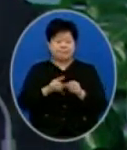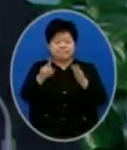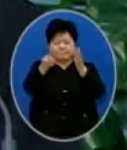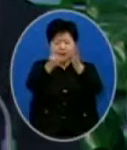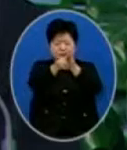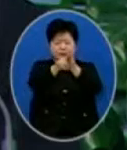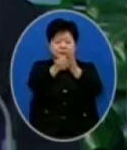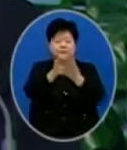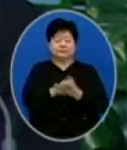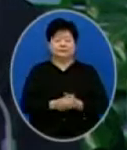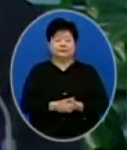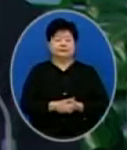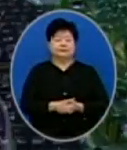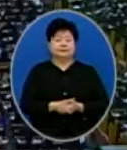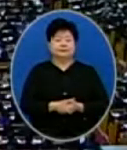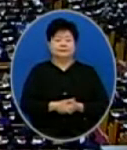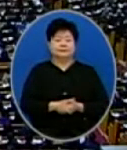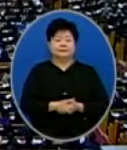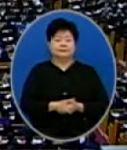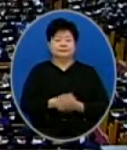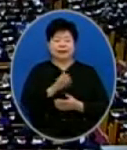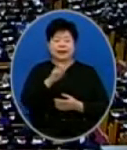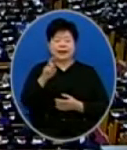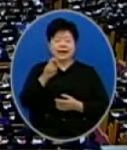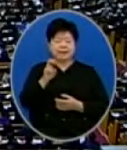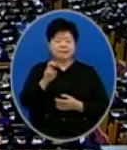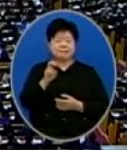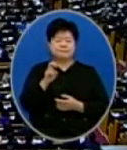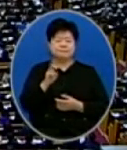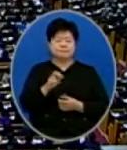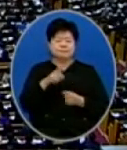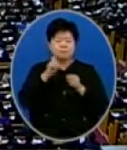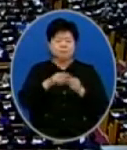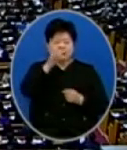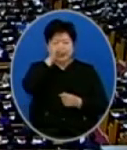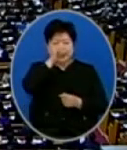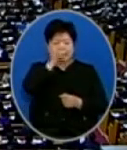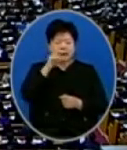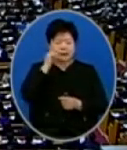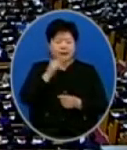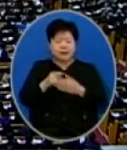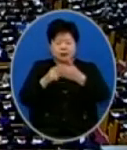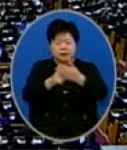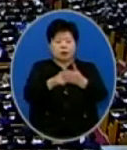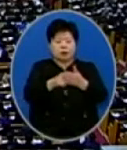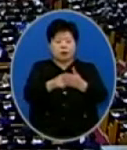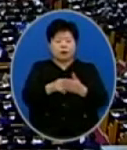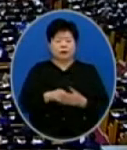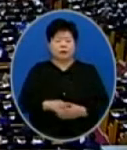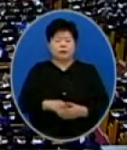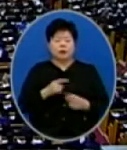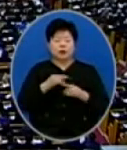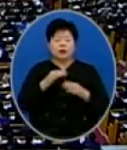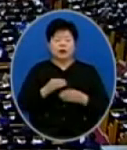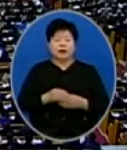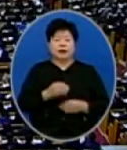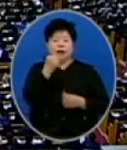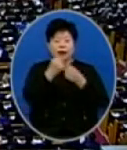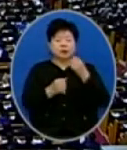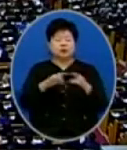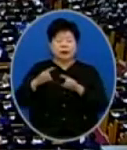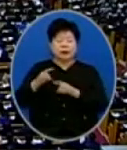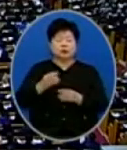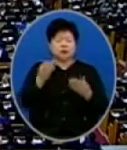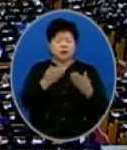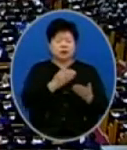믿음으로 그 많은 어려움을 극복하고 교회 사역 전도사역 강의